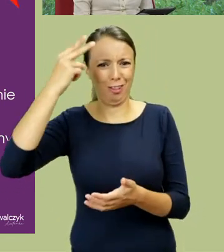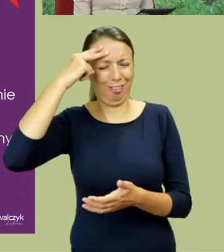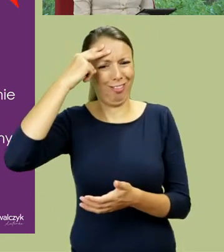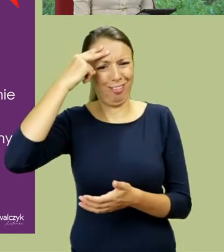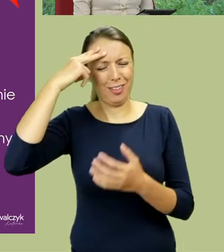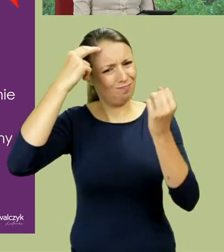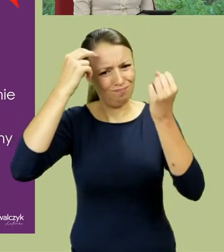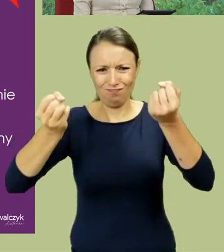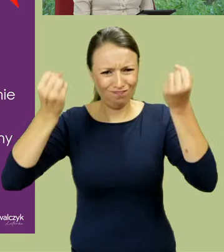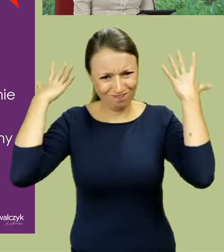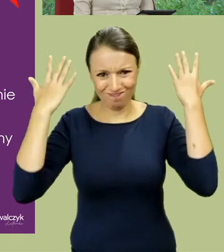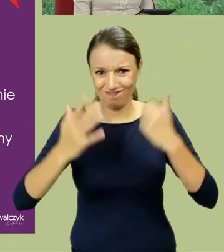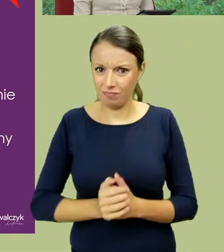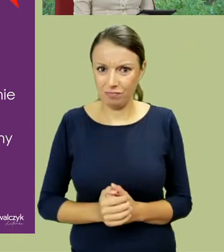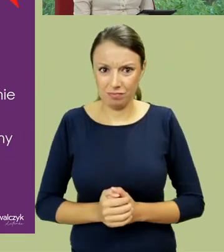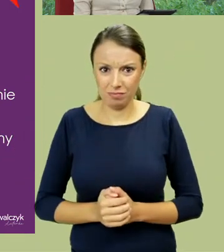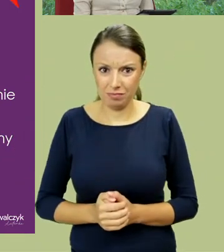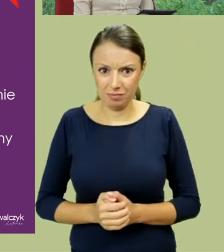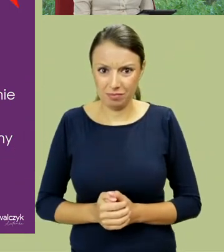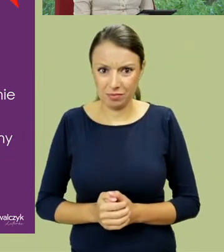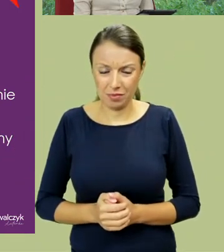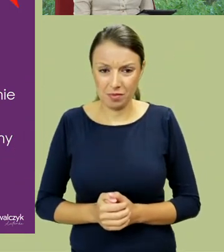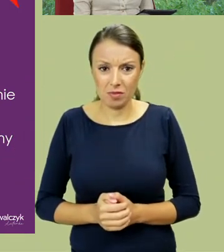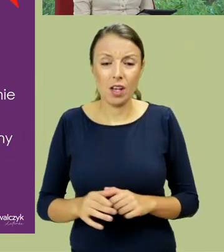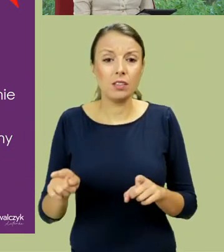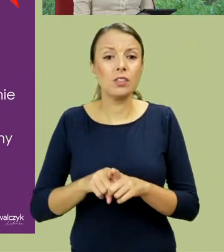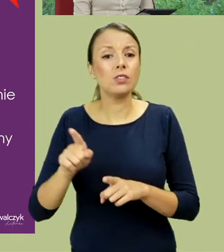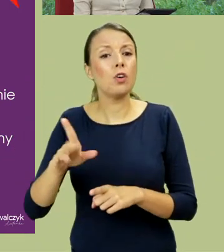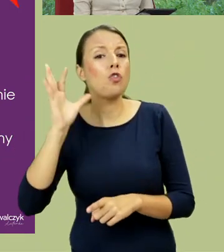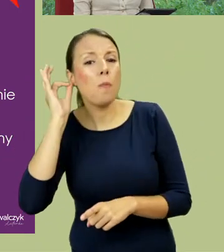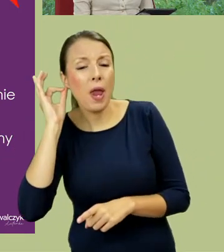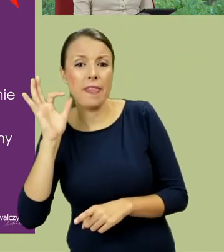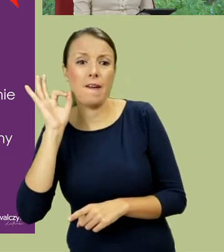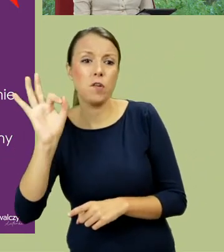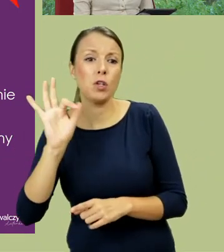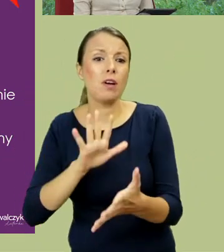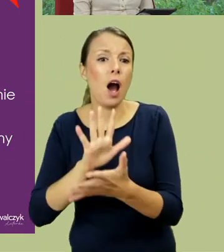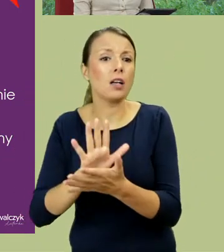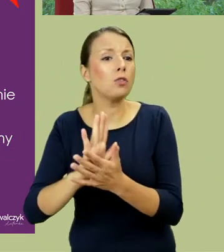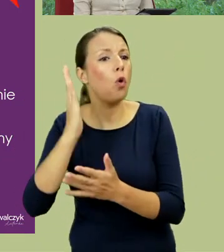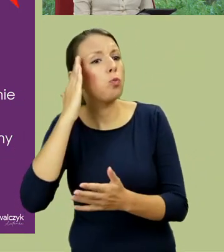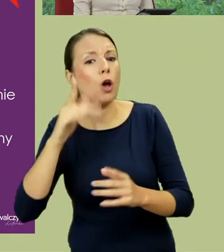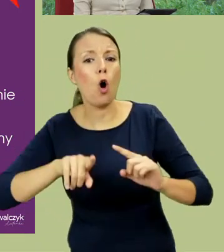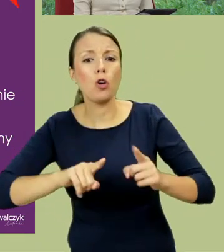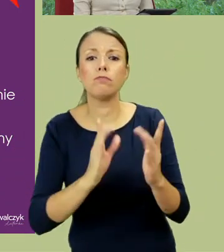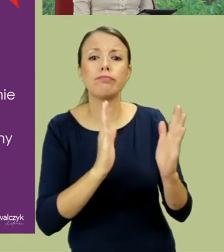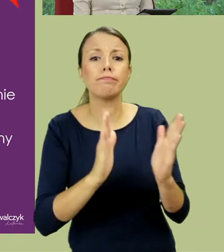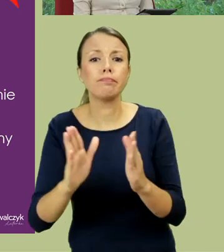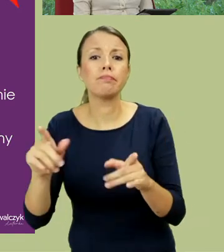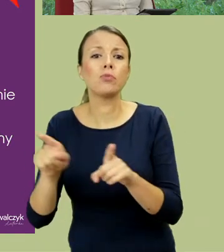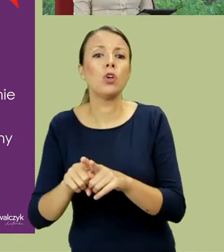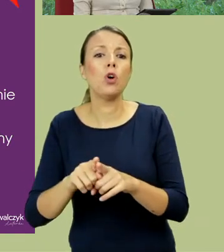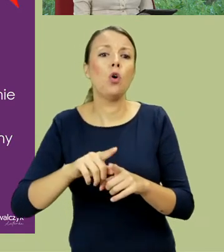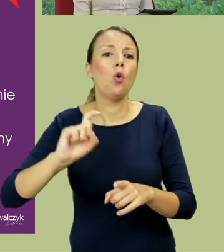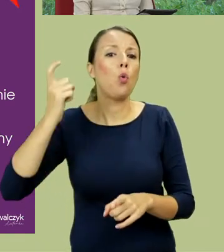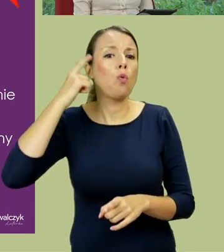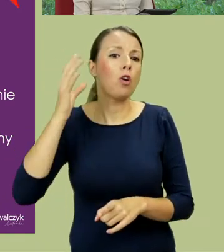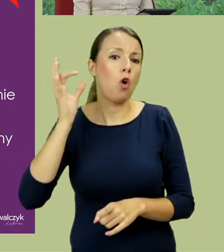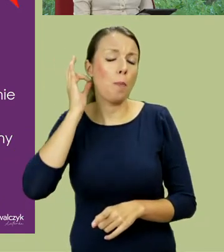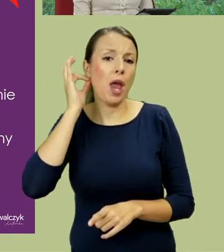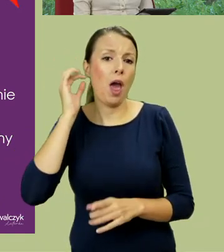wątpliwości. I też ten zmysł organizacyjny kobiet działających na tyłach powstań zwłaszcza,